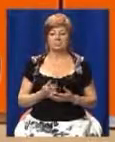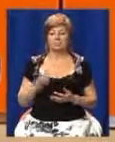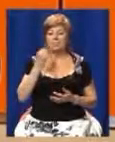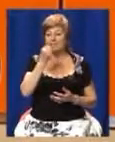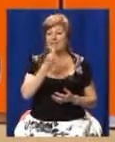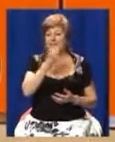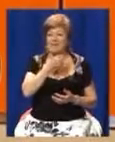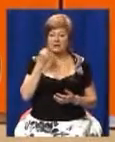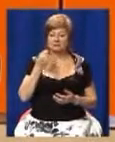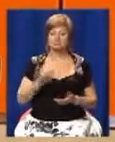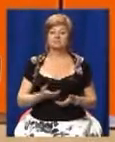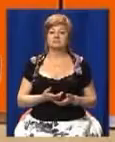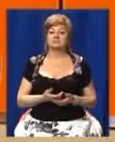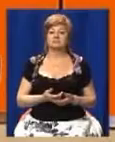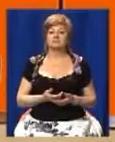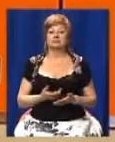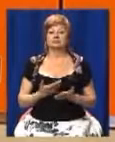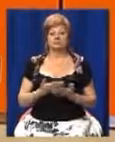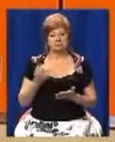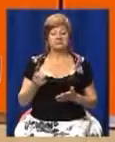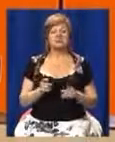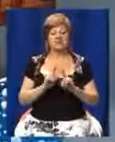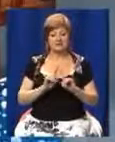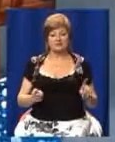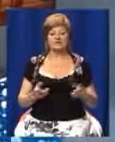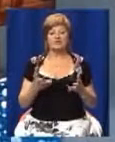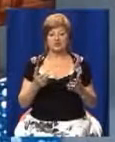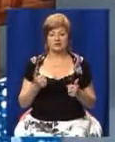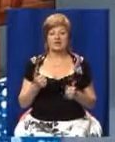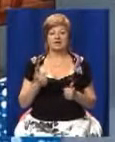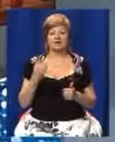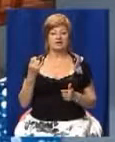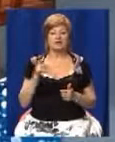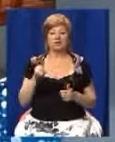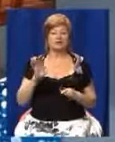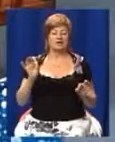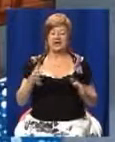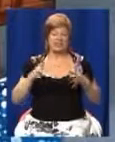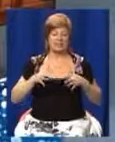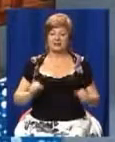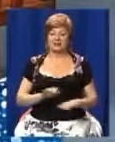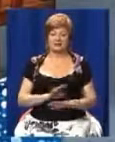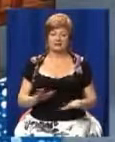помады даже. Ну, то есть... Ну, це довольно незвичайно и цікаво. Йому, мабуть, ніколи не набридає.